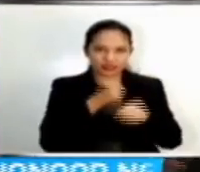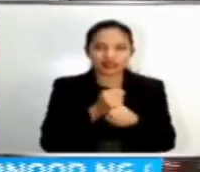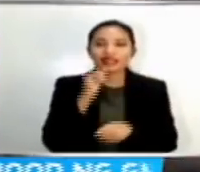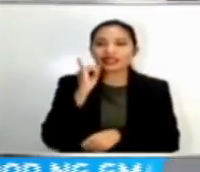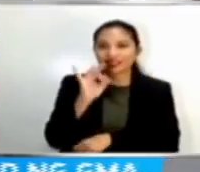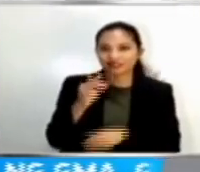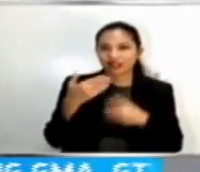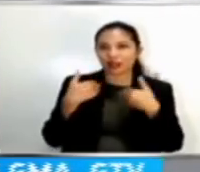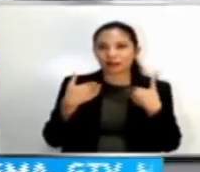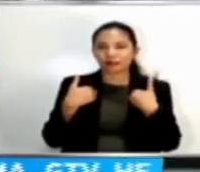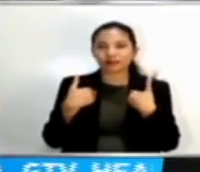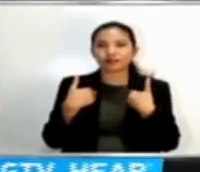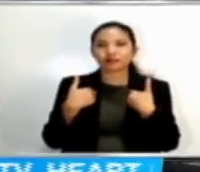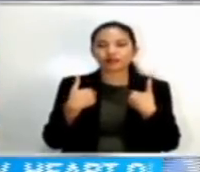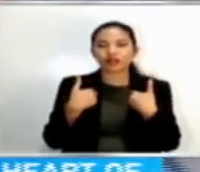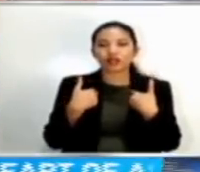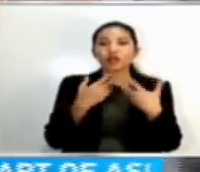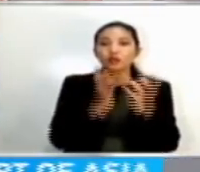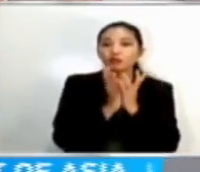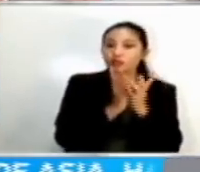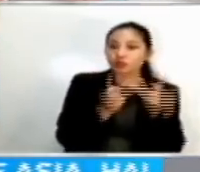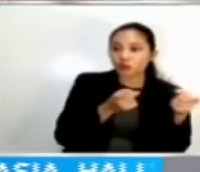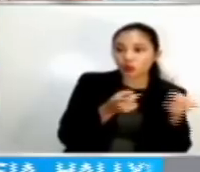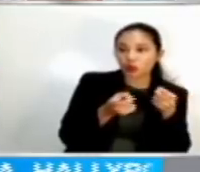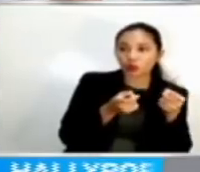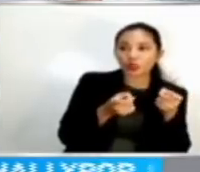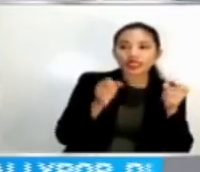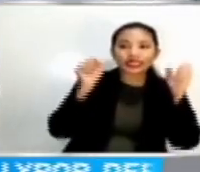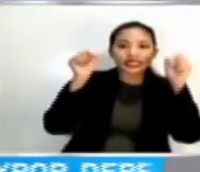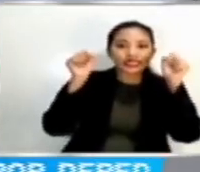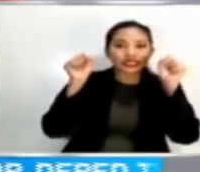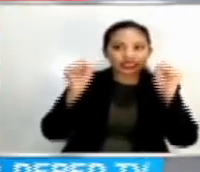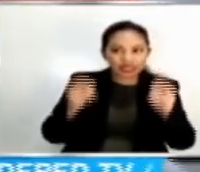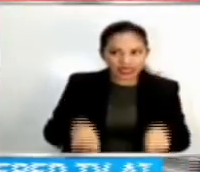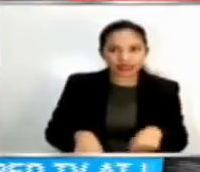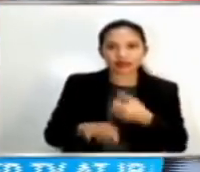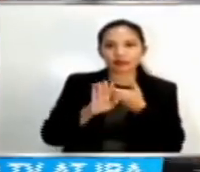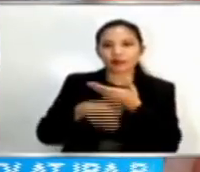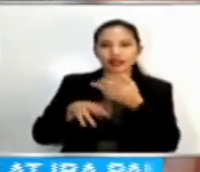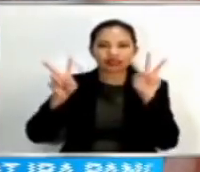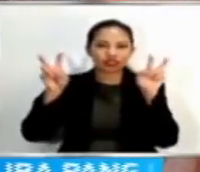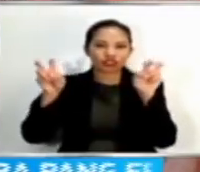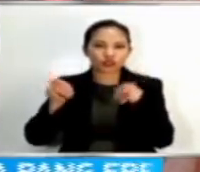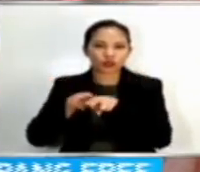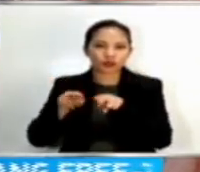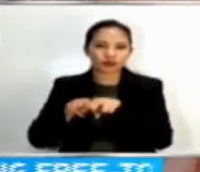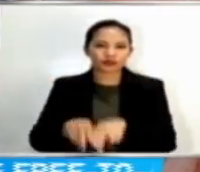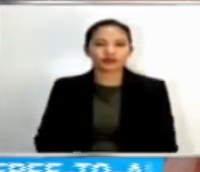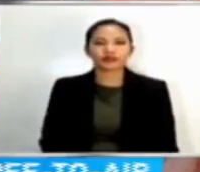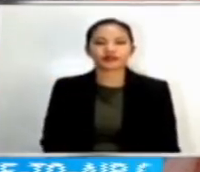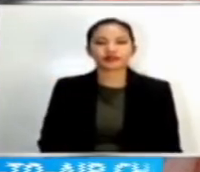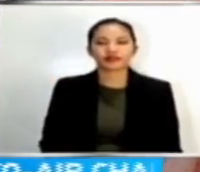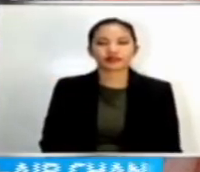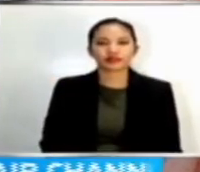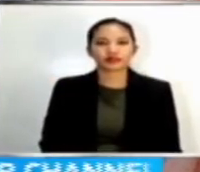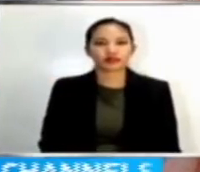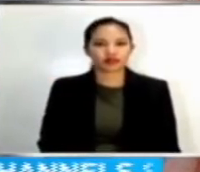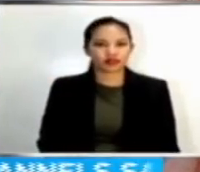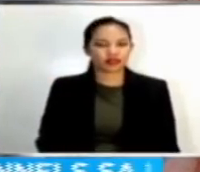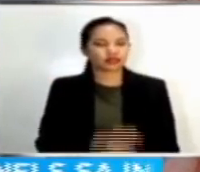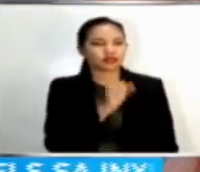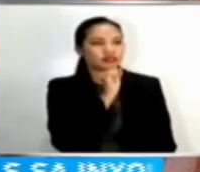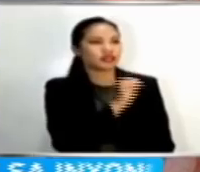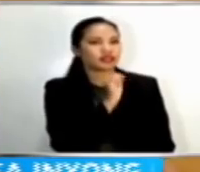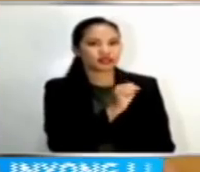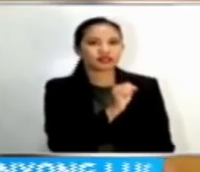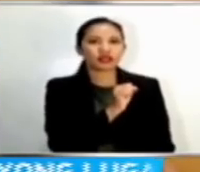recover na tayo, almost back to old normal na tayo pag ganon. Mm-mm. Ang business sector din po ay